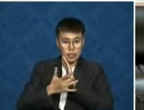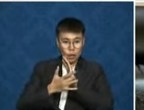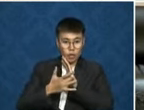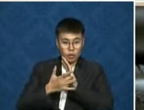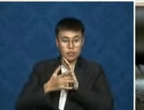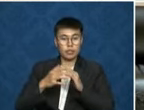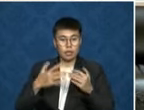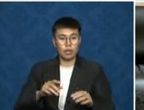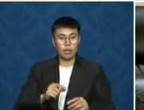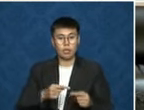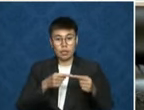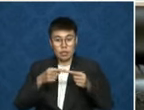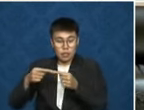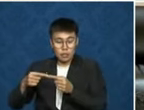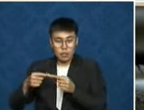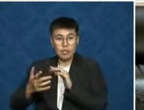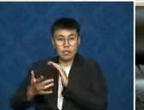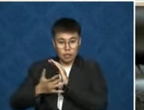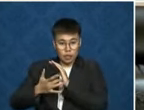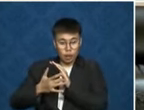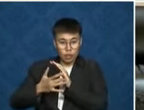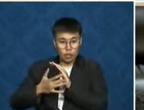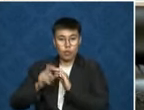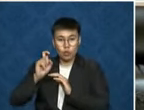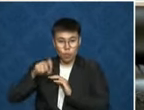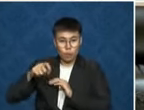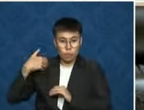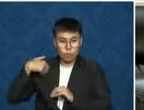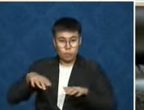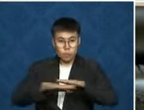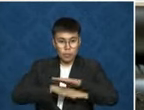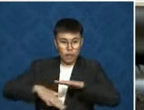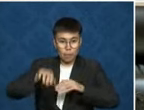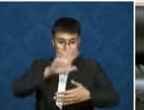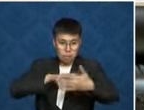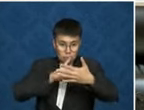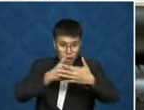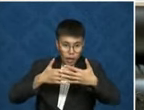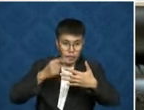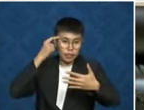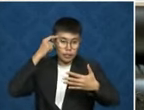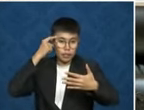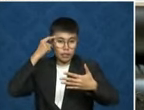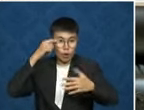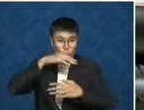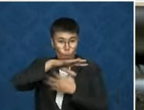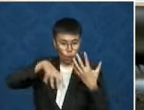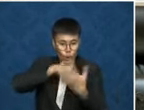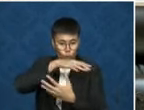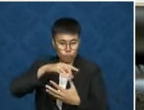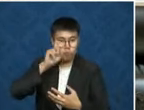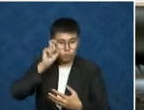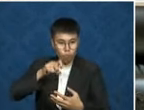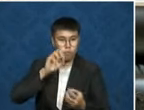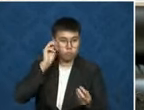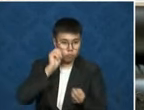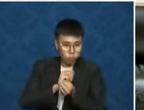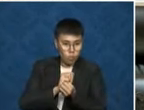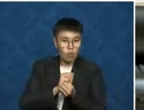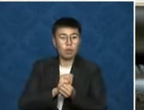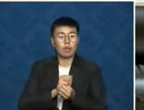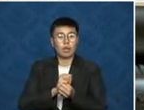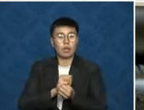เศรษฐกิจไปสู่เศรษฐกิจดิจิตอลก็คือการวางโครงสร้างพื้นฐานด้านดิจิตอลและสภาพแวดล้อมที่เหมาะสมค่ะในขณะเดียวกัน